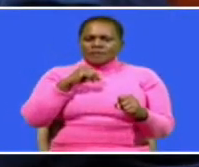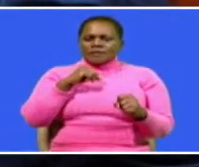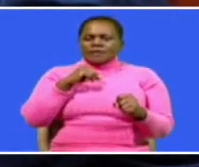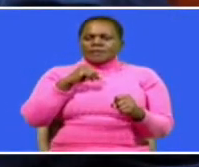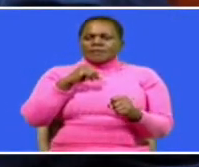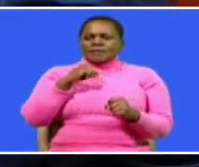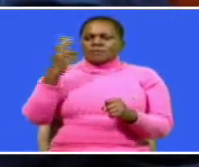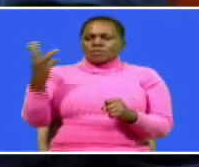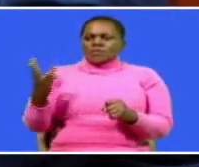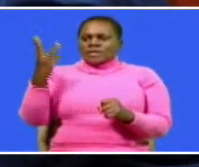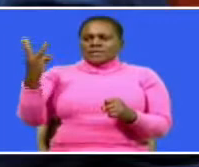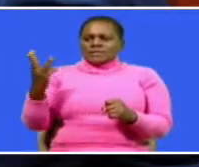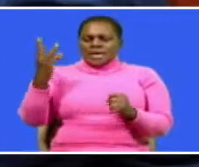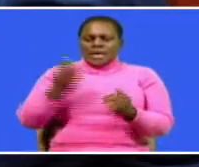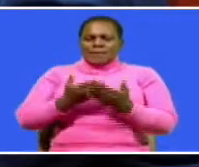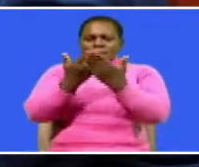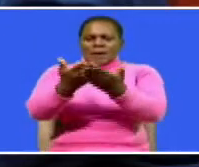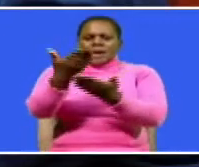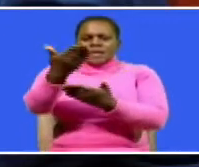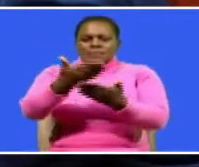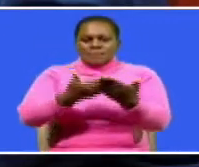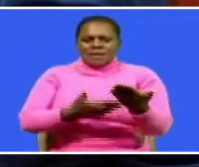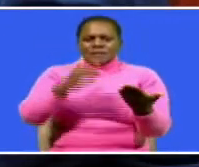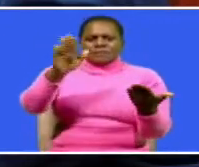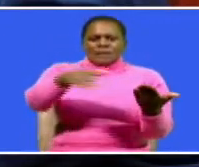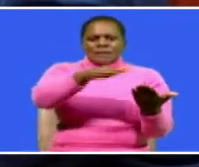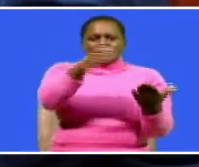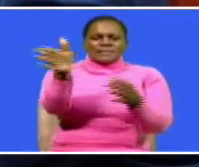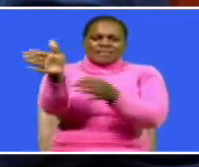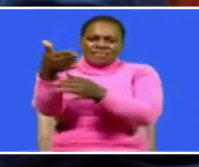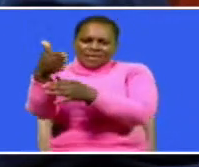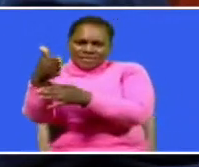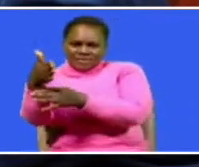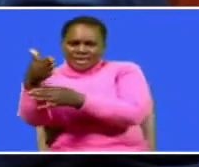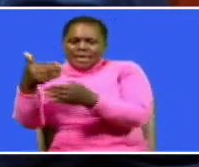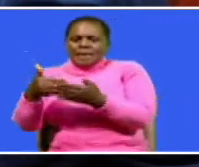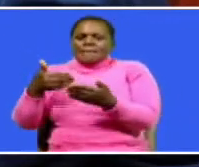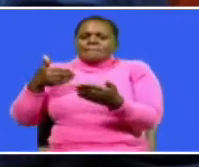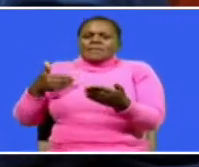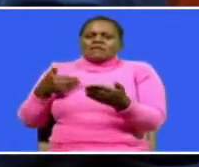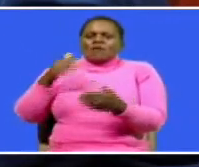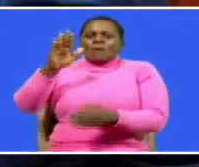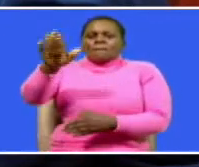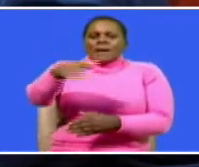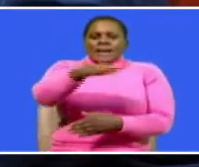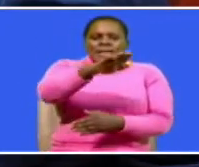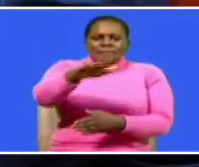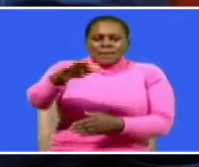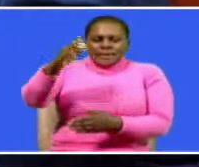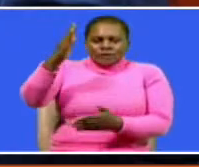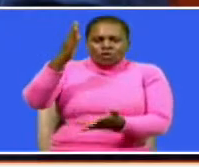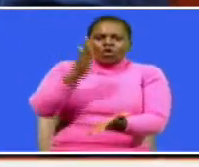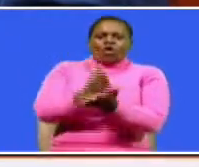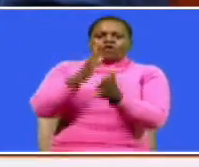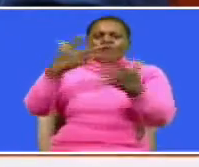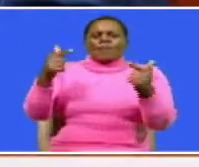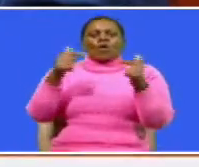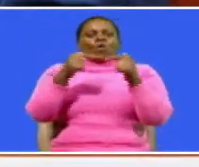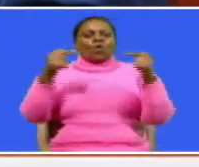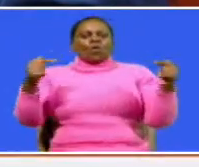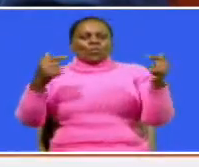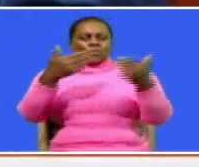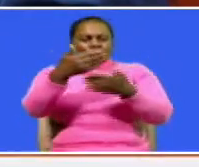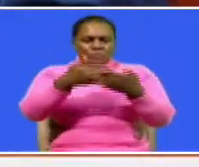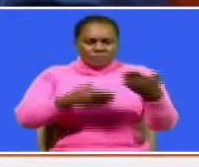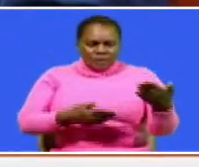Jumatano iliyowasilisha ripoti mbele ya bunge siku ya Alhamisi kabla ya bunge kuidhinisha au kupinga ripoti